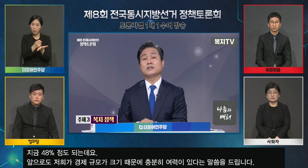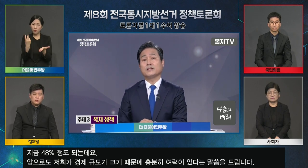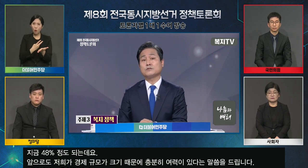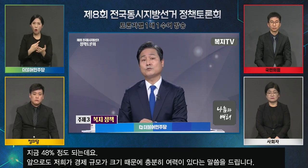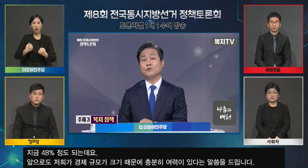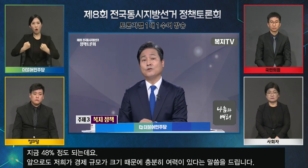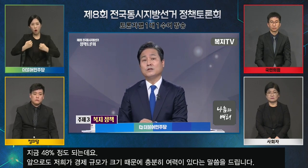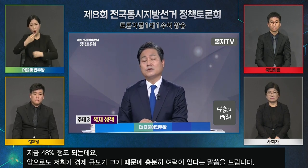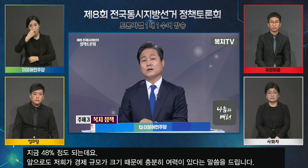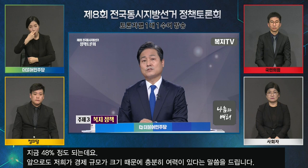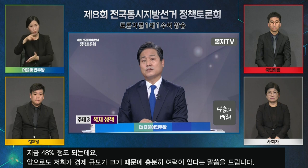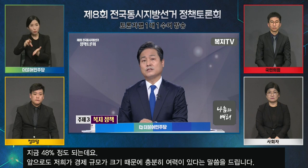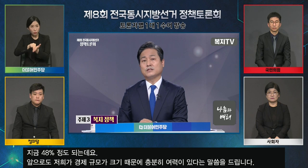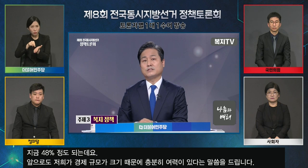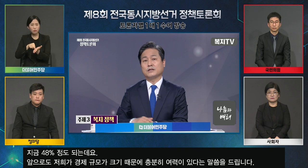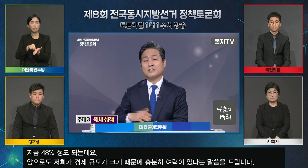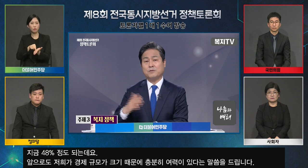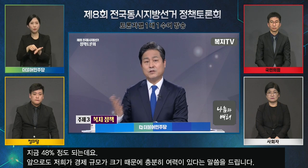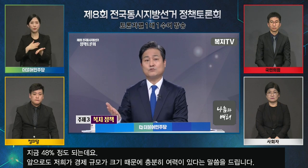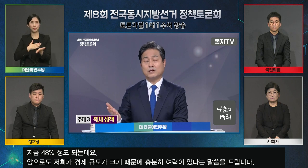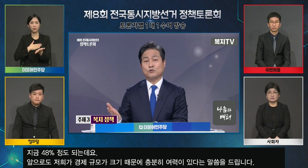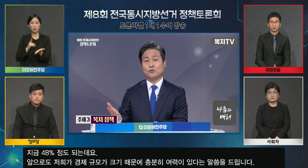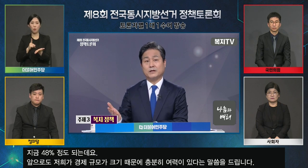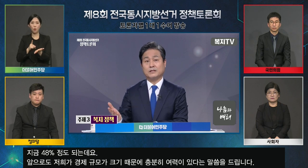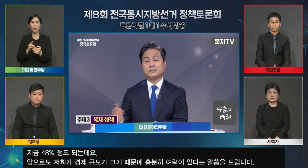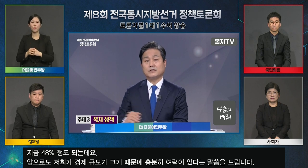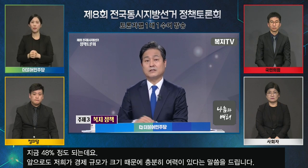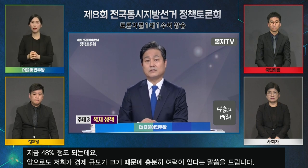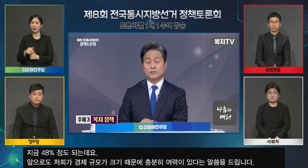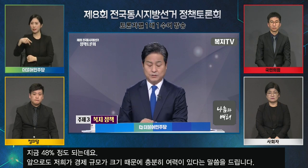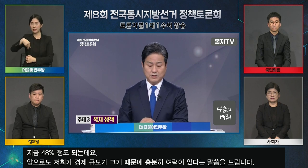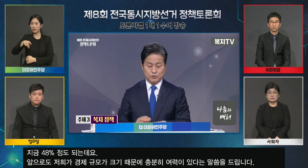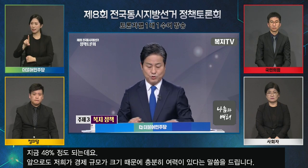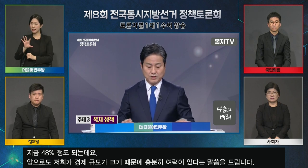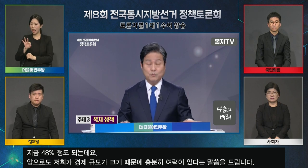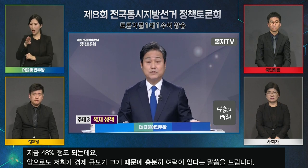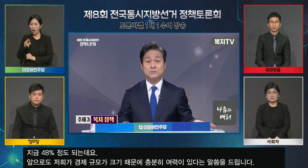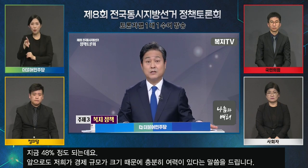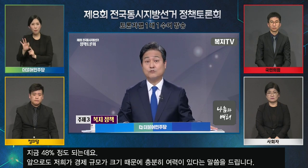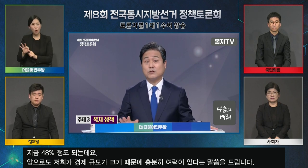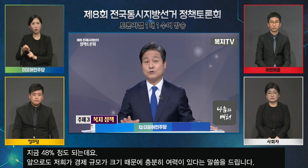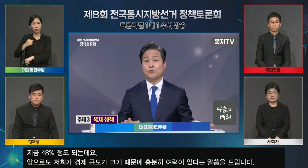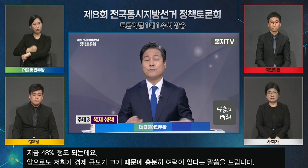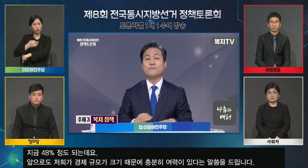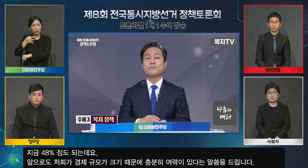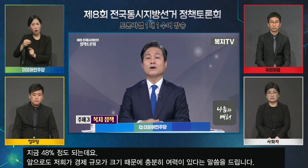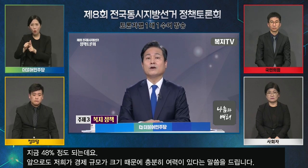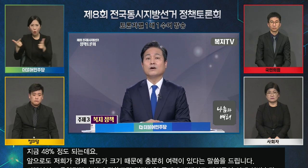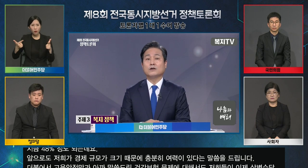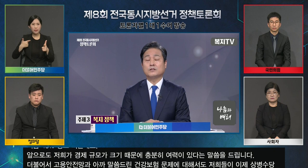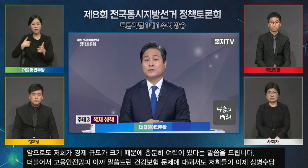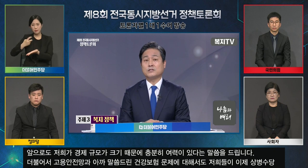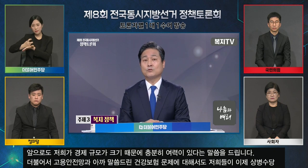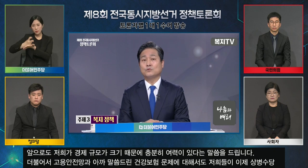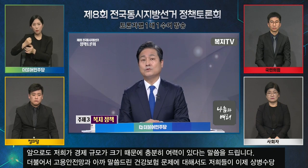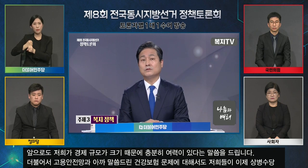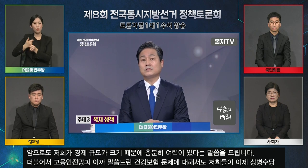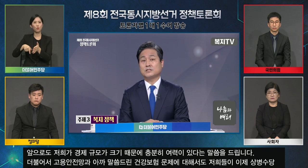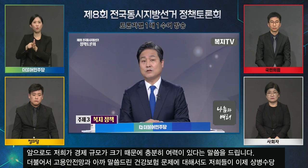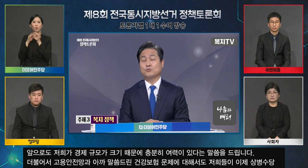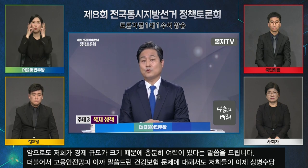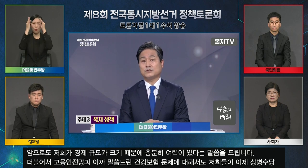문제에 대해서도 저희들이 상병수당을 도입한다든지 하는 여러 가지 노력을 하고 있습니다. 그중에서도 이번에